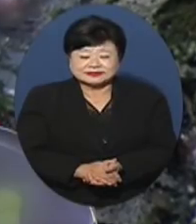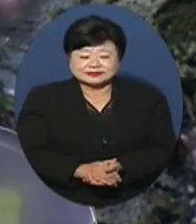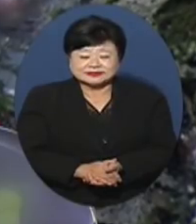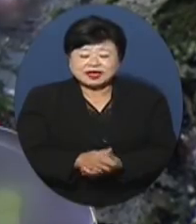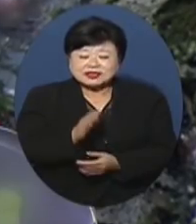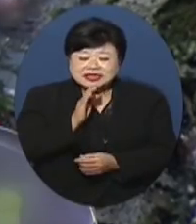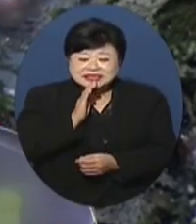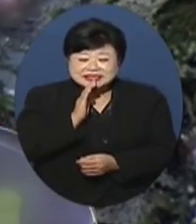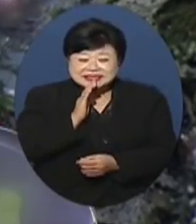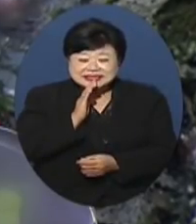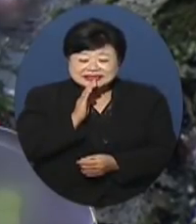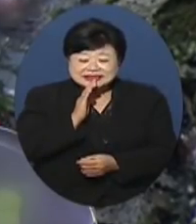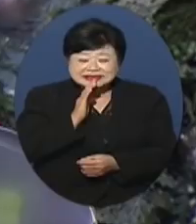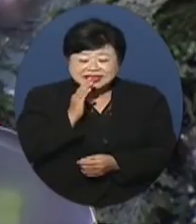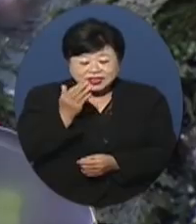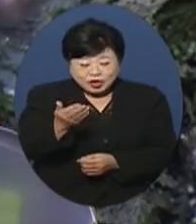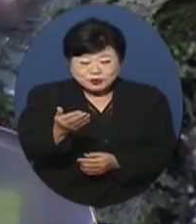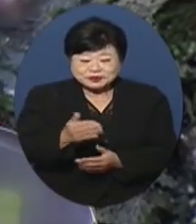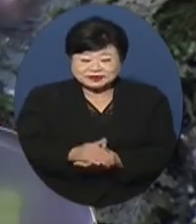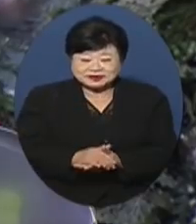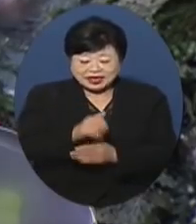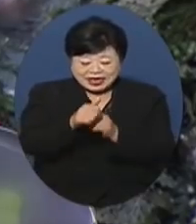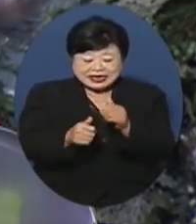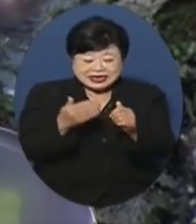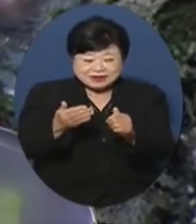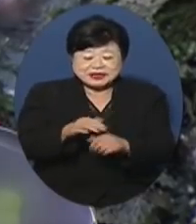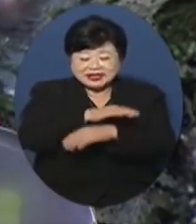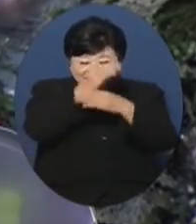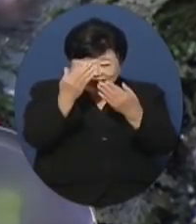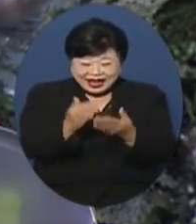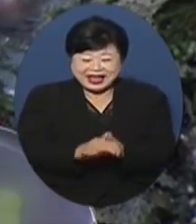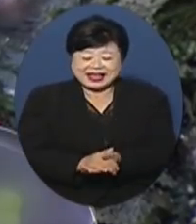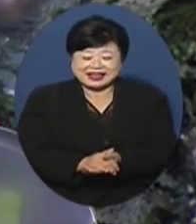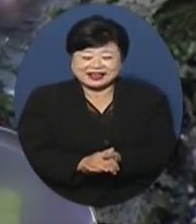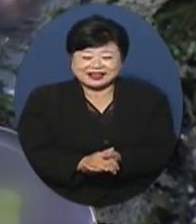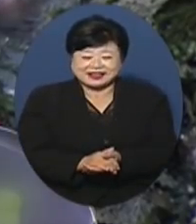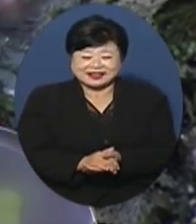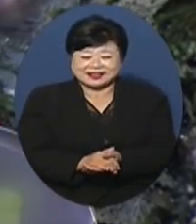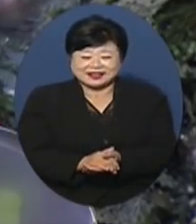사실은 여러분 하나님이 다